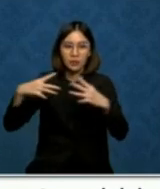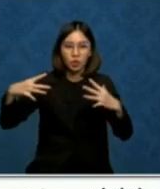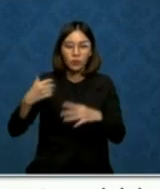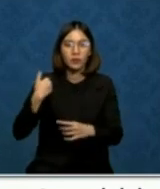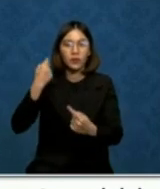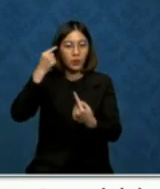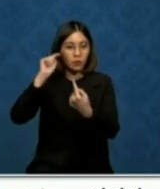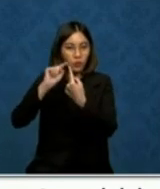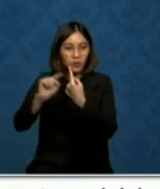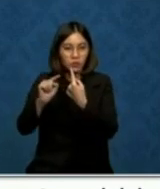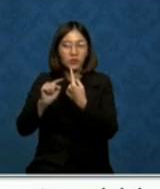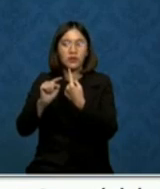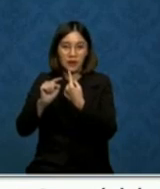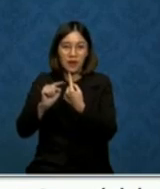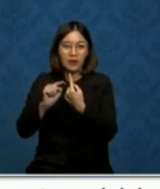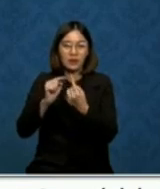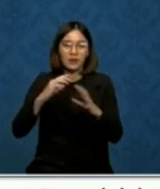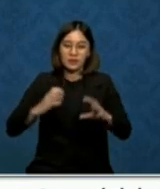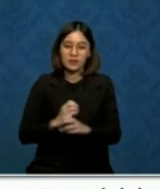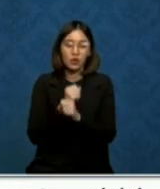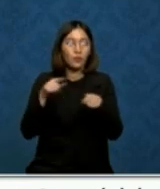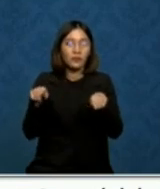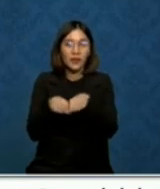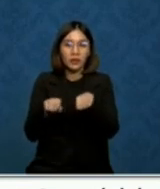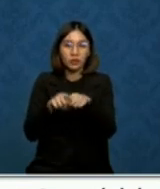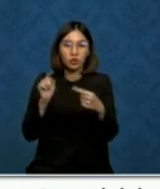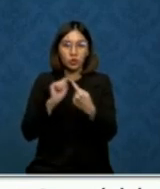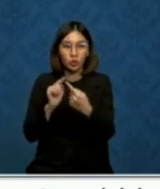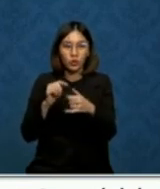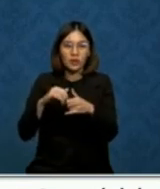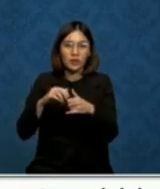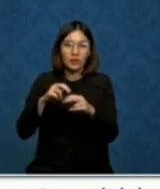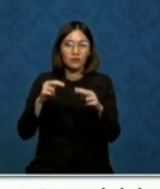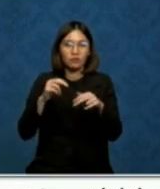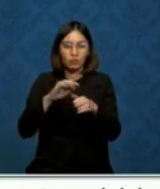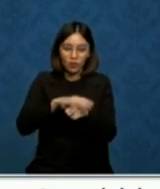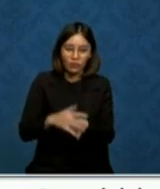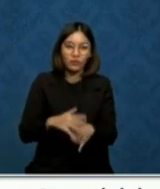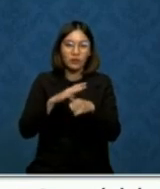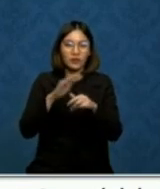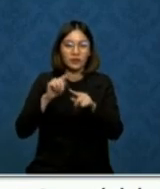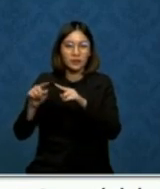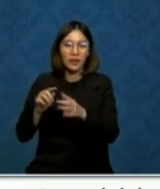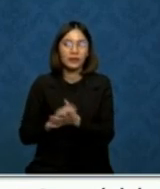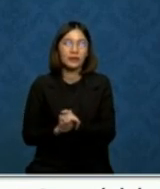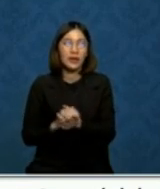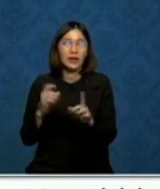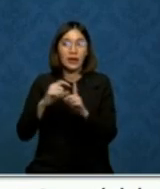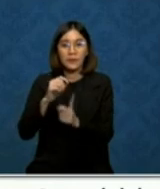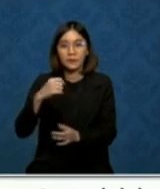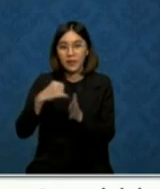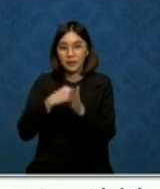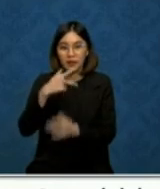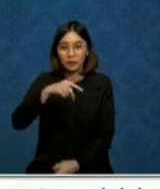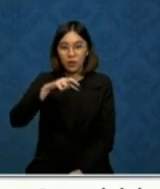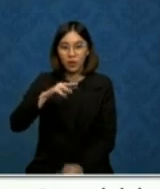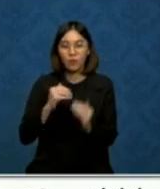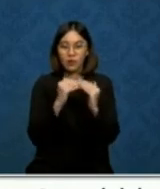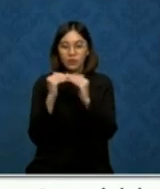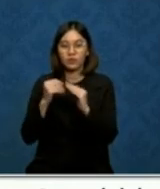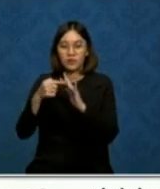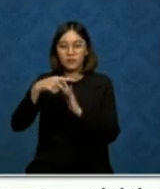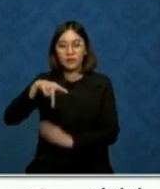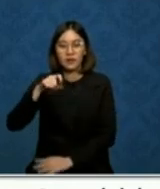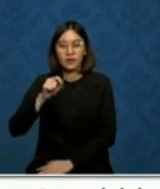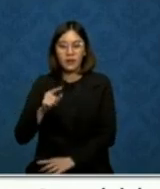ยมีวัตถุประสงค์ซึ่งสร้างผลลัพธ์ออกมาเช่นเดียวกันกับการคุกคามประเภทแรกอันนี้แปลคร่าวๆพูดง่ายๆนะคะก็คือพรบความเท่าเทียมทางเพศ